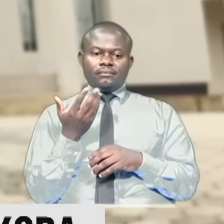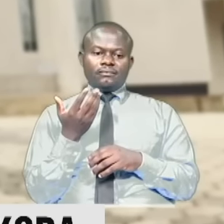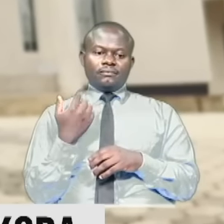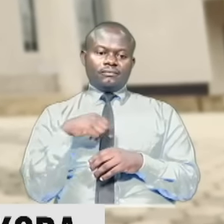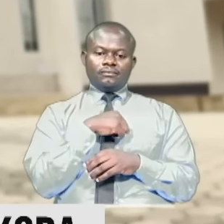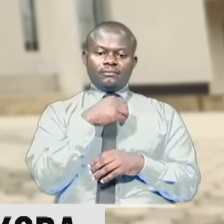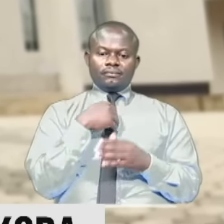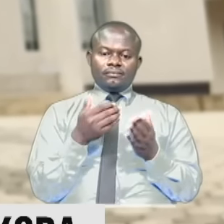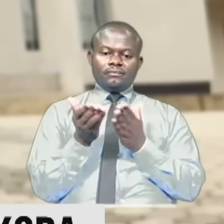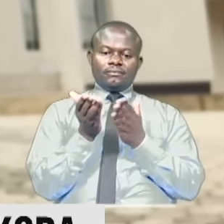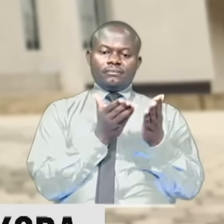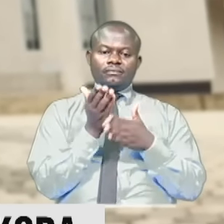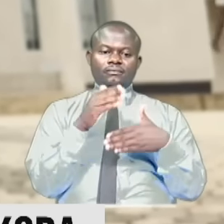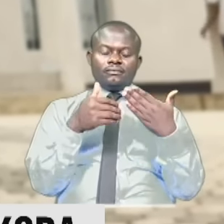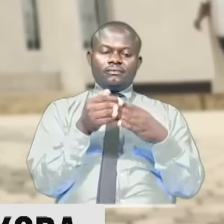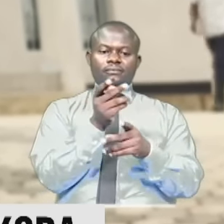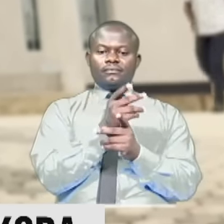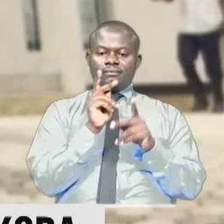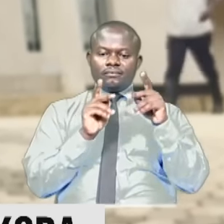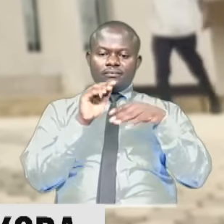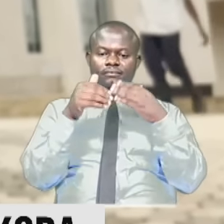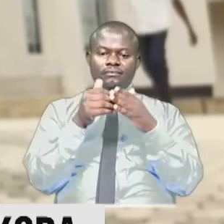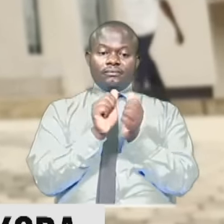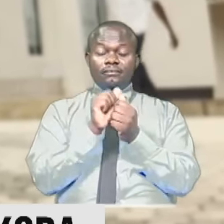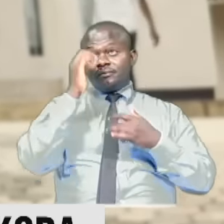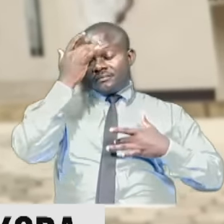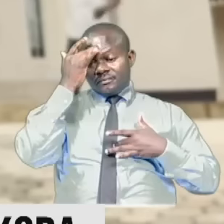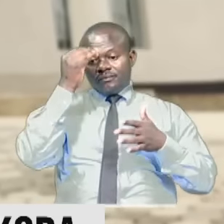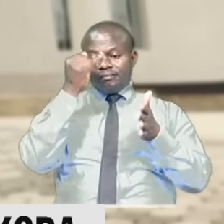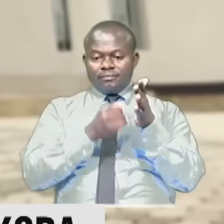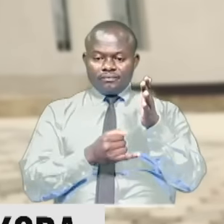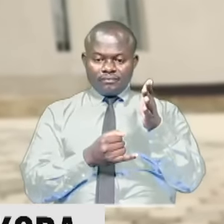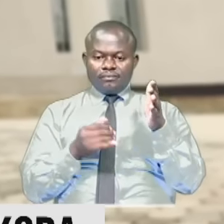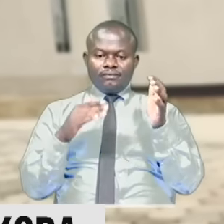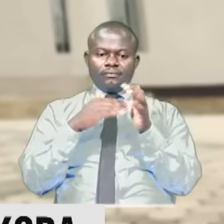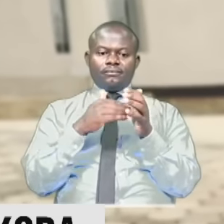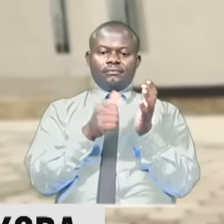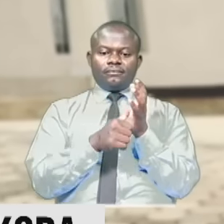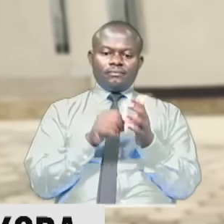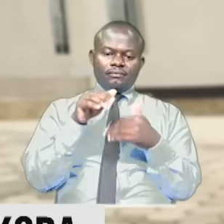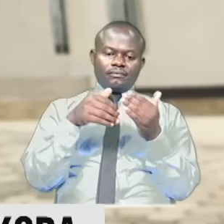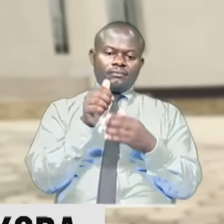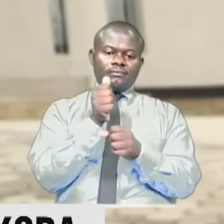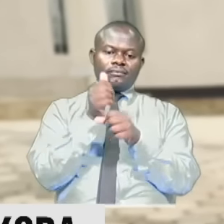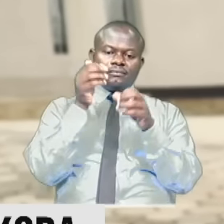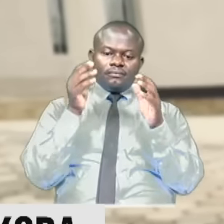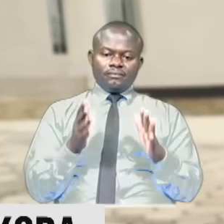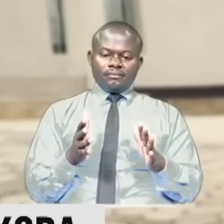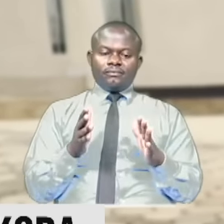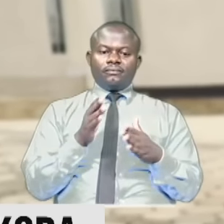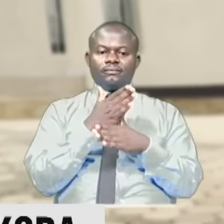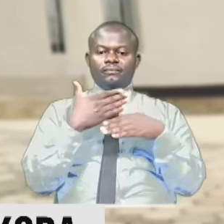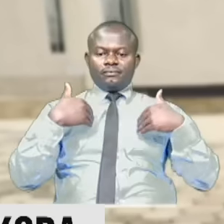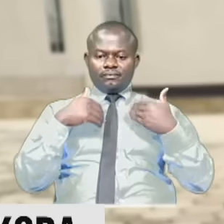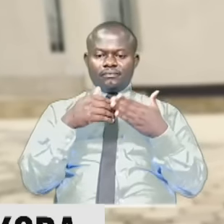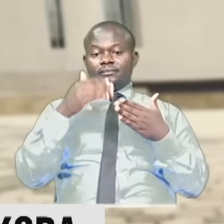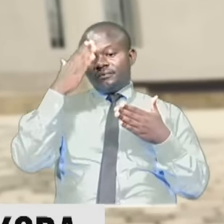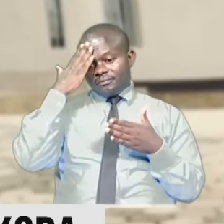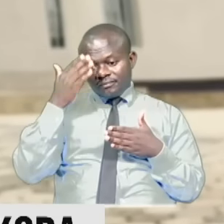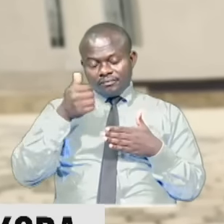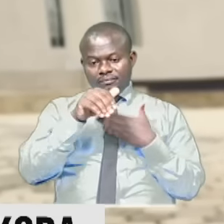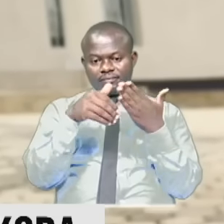Dufite serivisi zita ku bantu bafite ubwandu bwa virusi itera sida. Ikibazo cy'abakozi minisiteri y'ubuzima